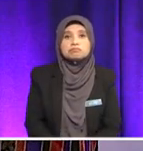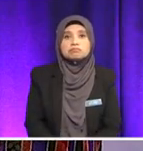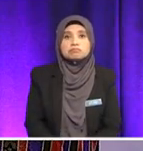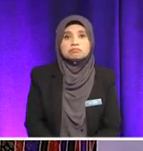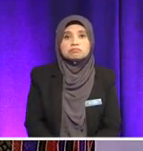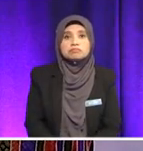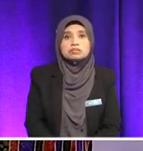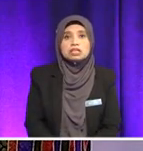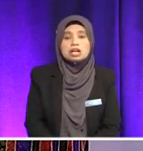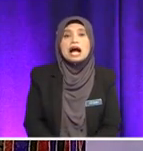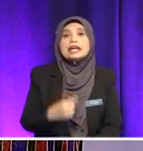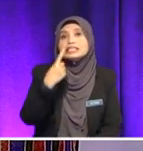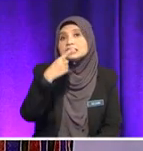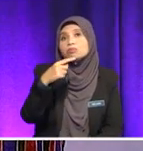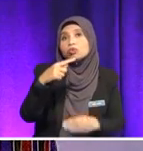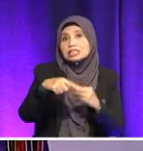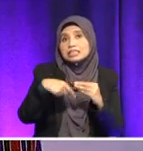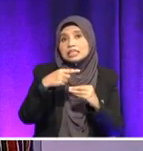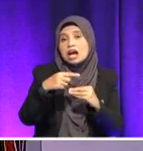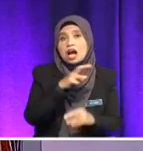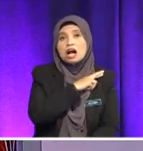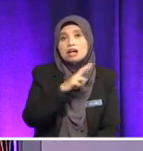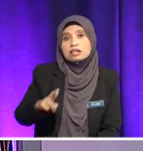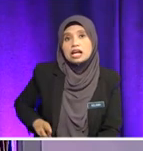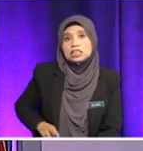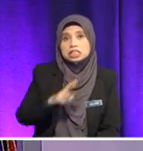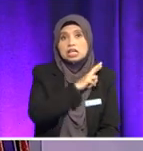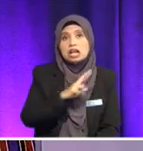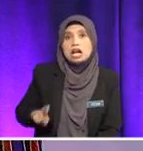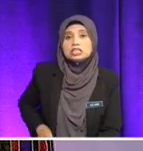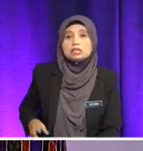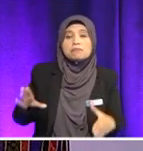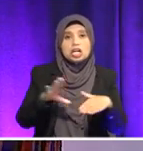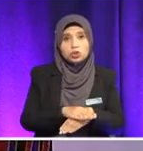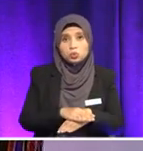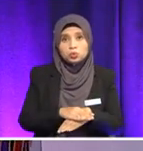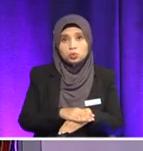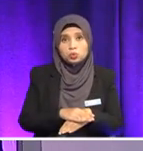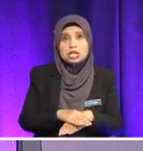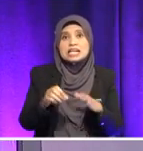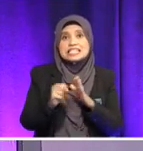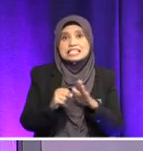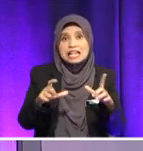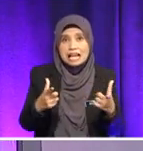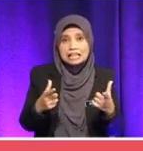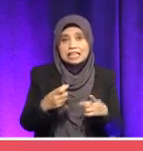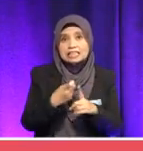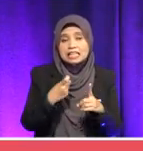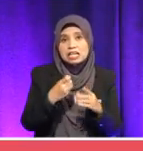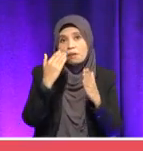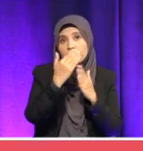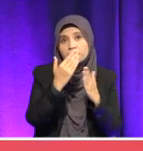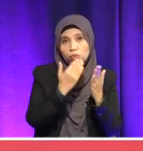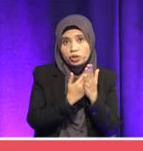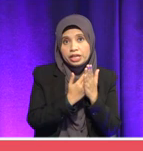ada menyebut tentang memori random raja-raja Melayu Saya yakin selain daripada poin-poin kecil yang